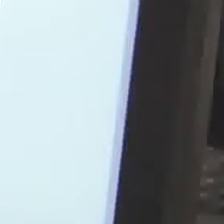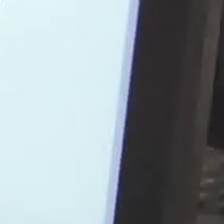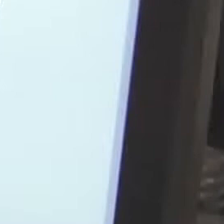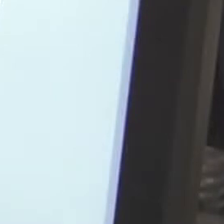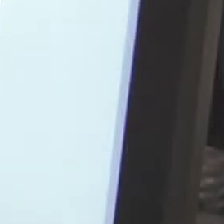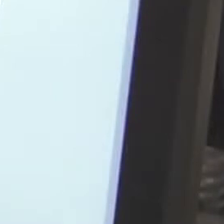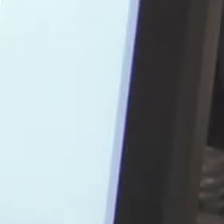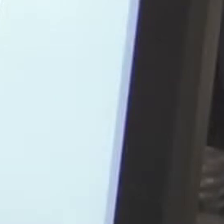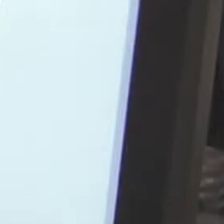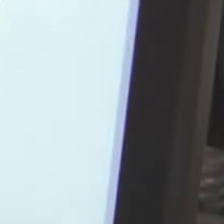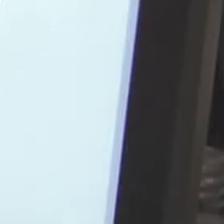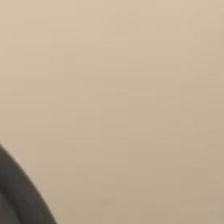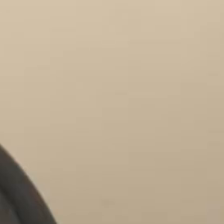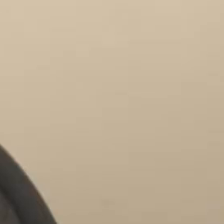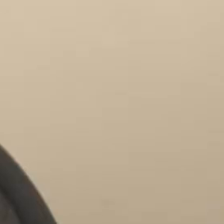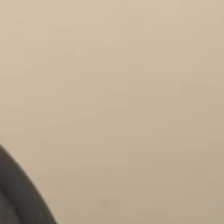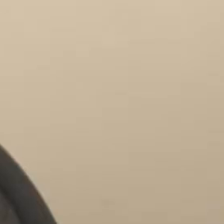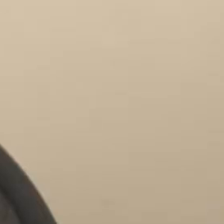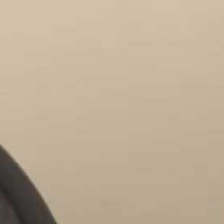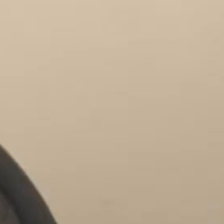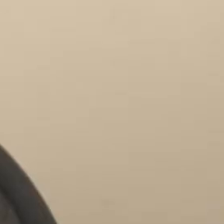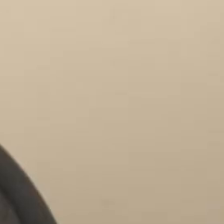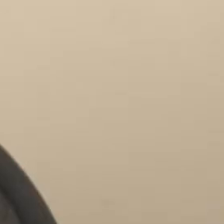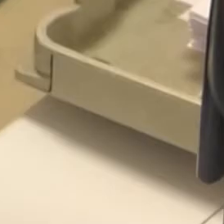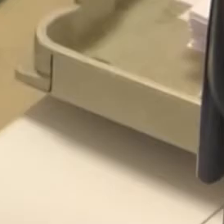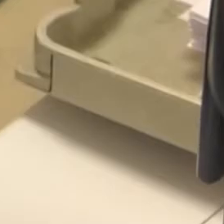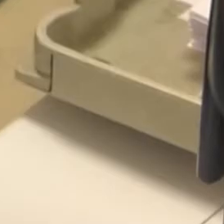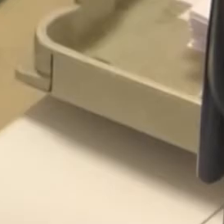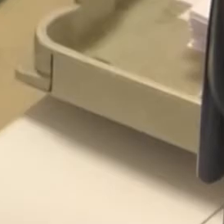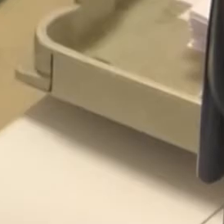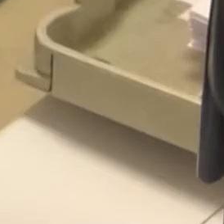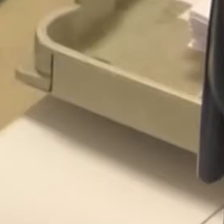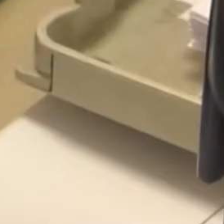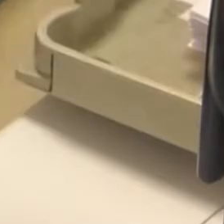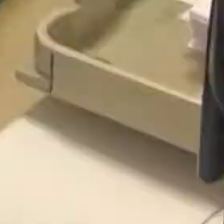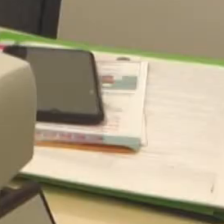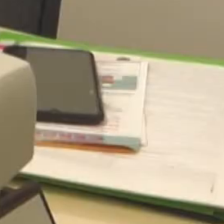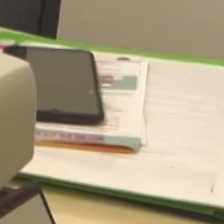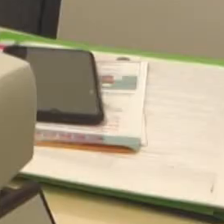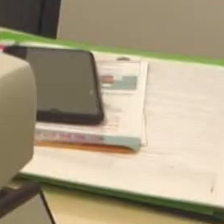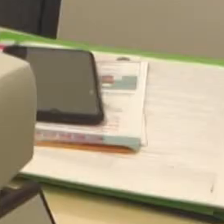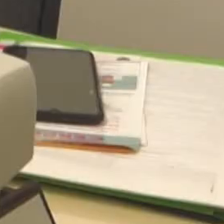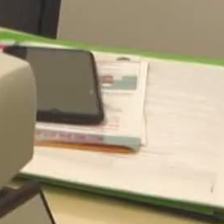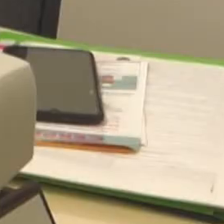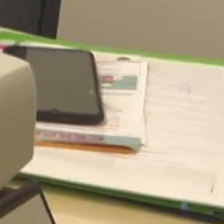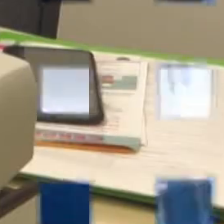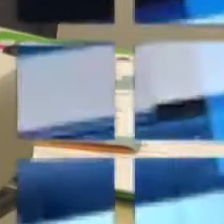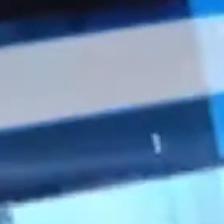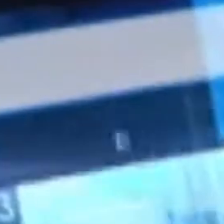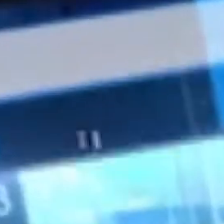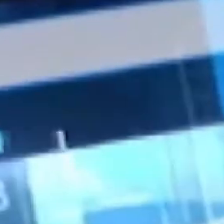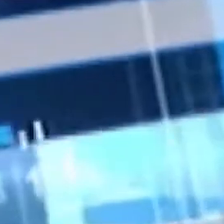Қолдау мобильді қосымшасы іске қосылды. Бұл арқылы уақытша сақтандыру мәртебесін рәсімдеп, қажетті медициналық қызметтерді алуға